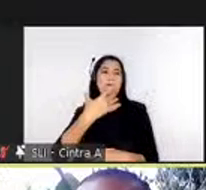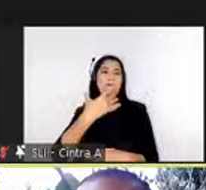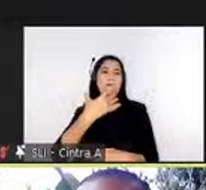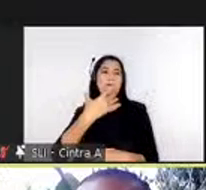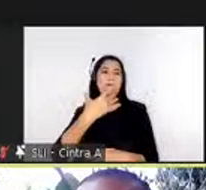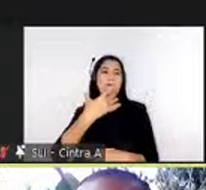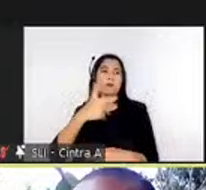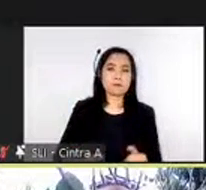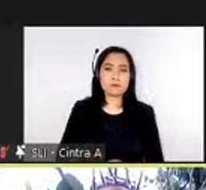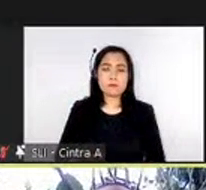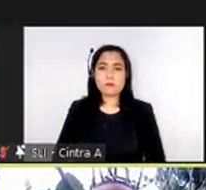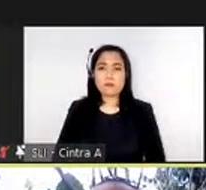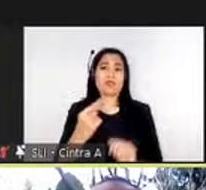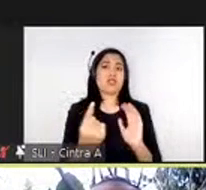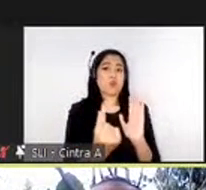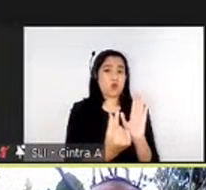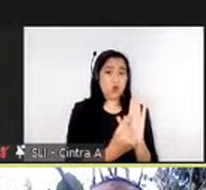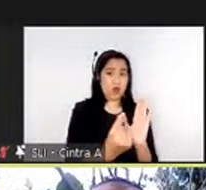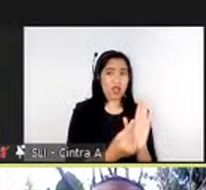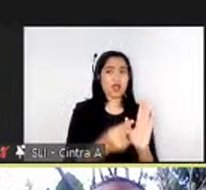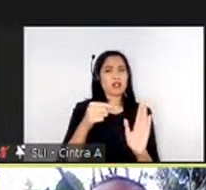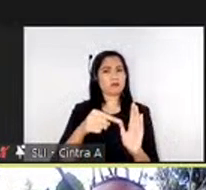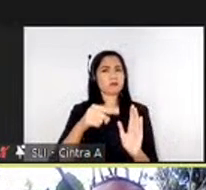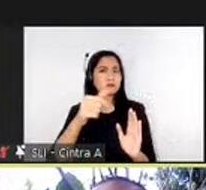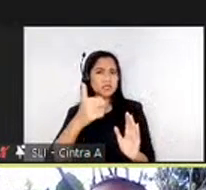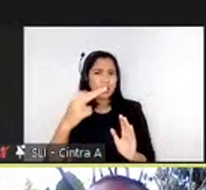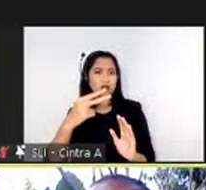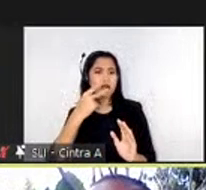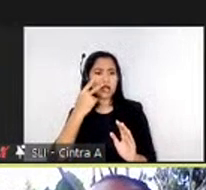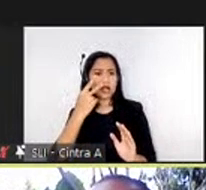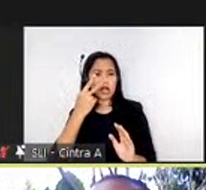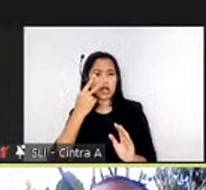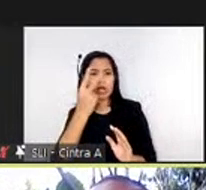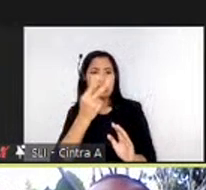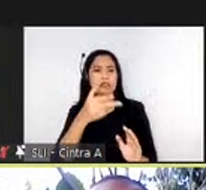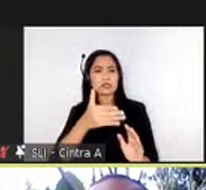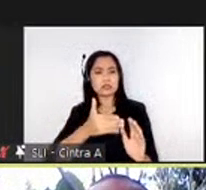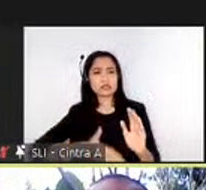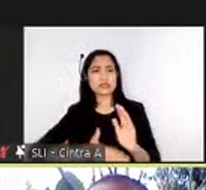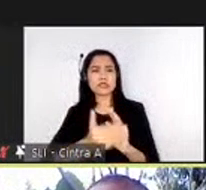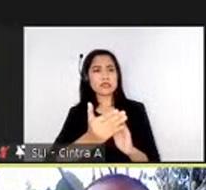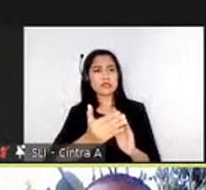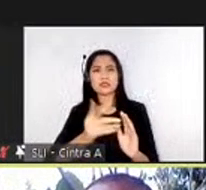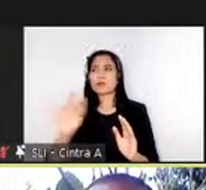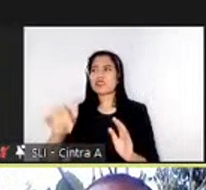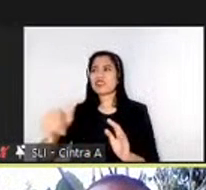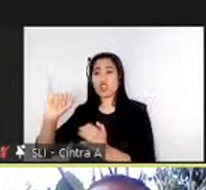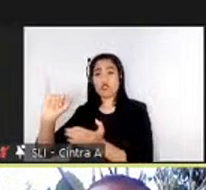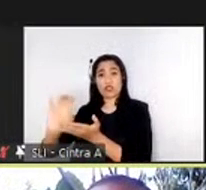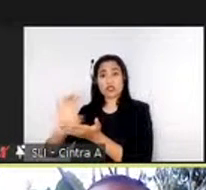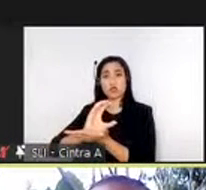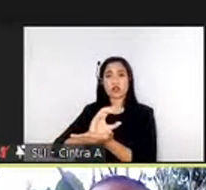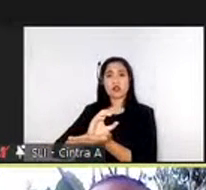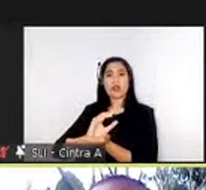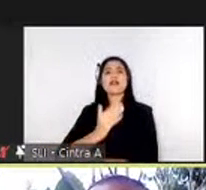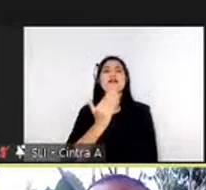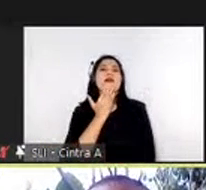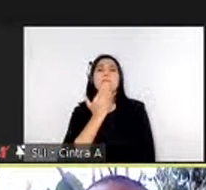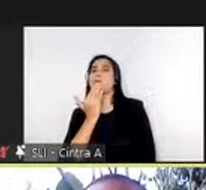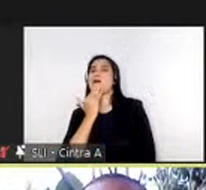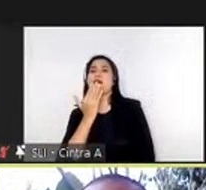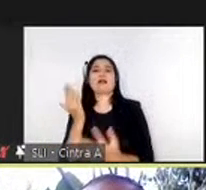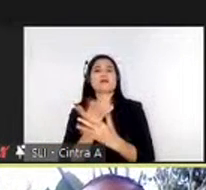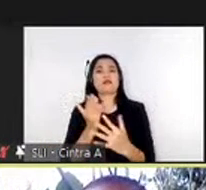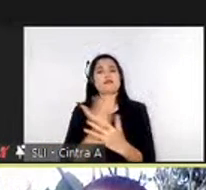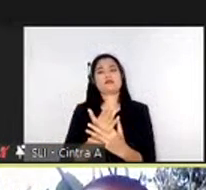ini coba membuka atau memberikan jalan yang lebih mulus kepada investor nah bagaimana